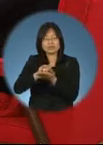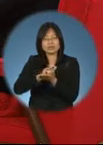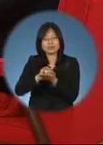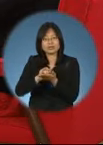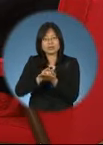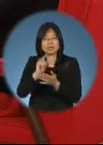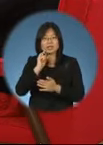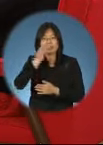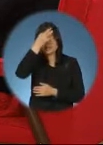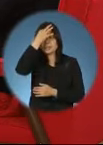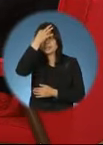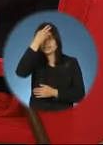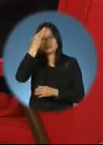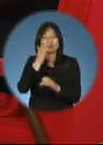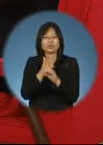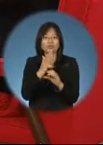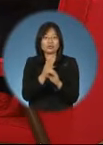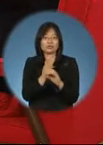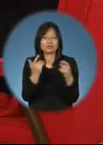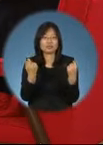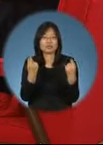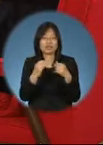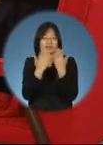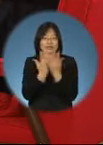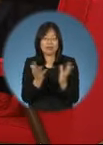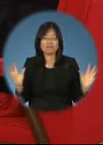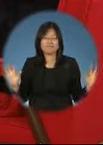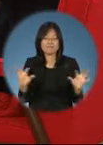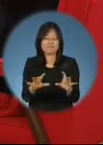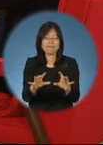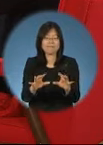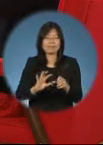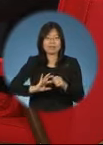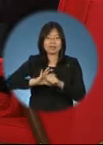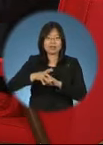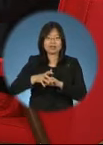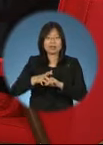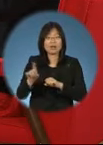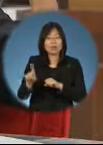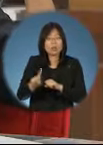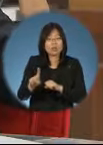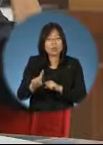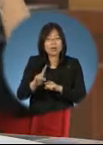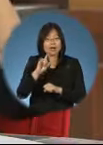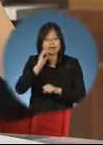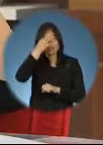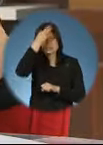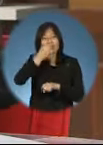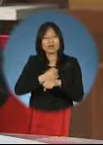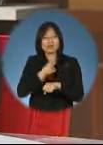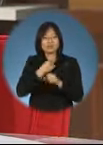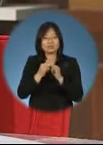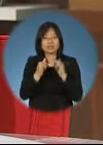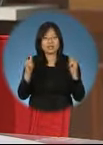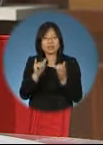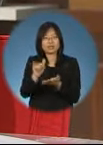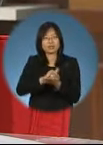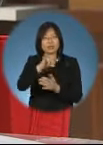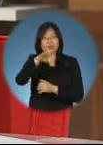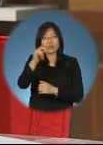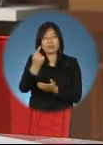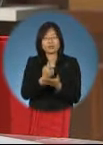저기 예술의 메카 같이 다 모여들 때죠. 예, 아주 그냥 세계 뭐 예술 하고 싶다는 사람은 뉴욕에 오는